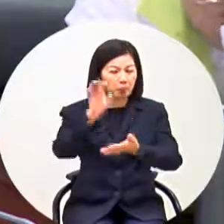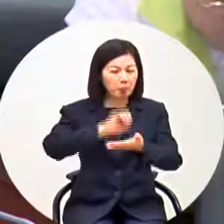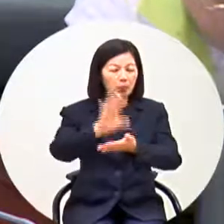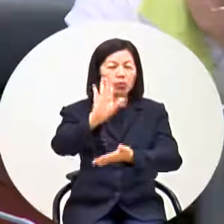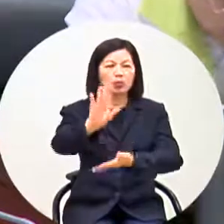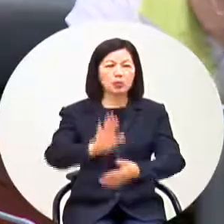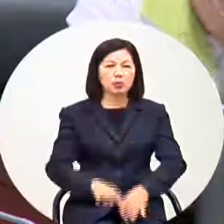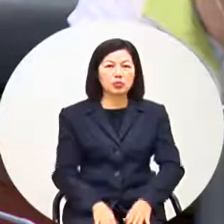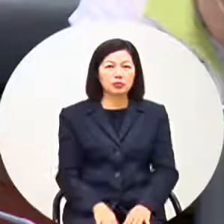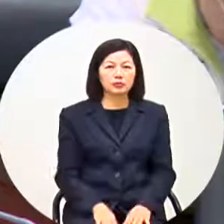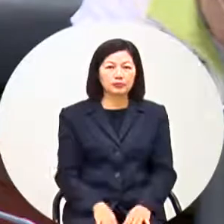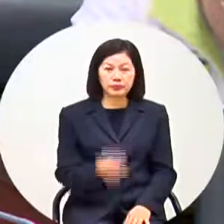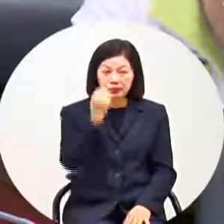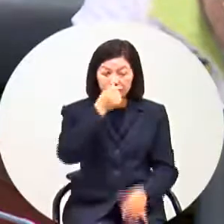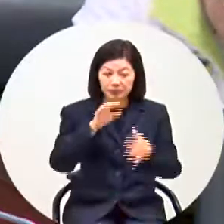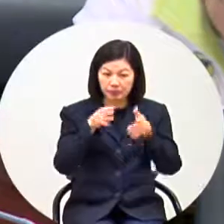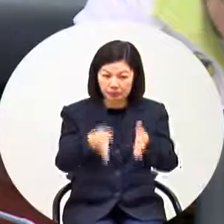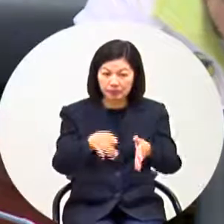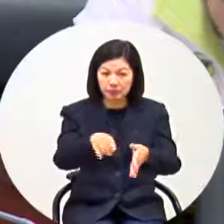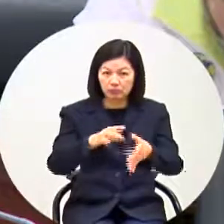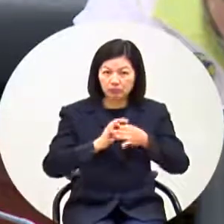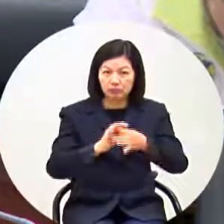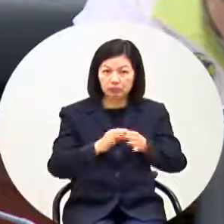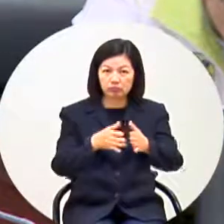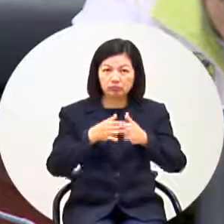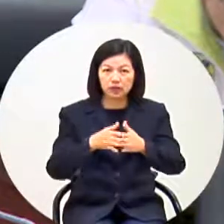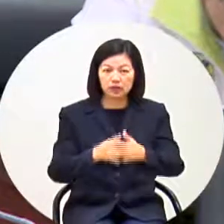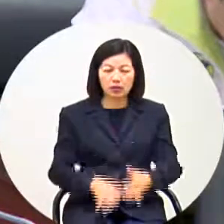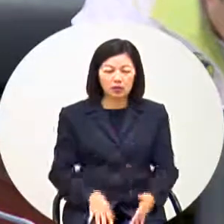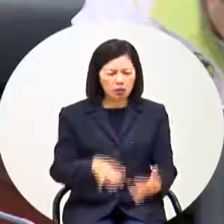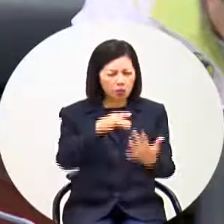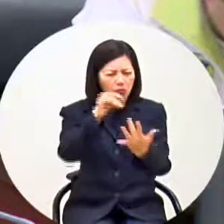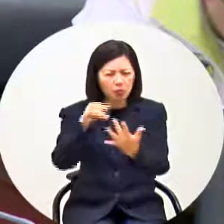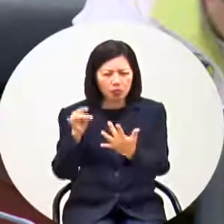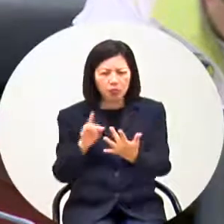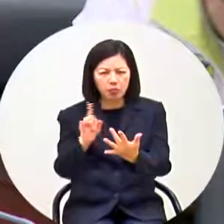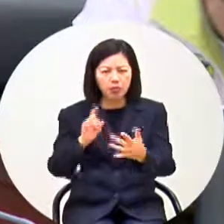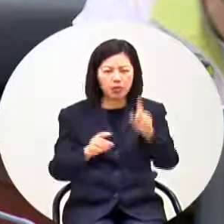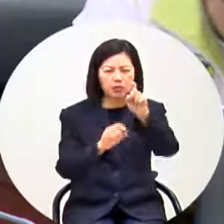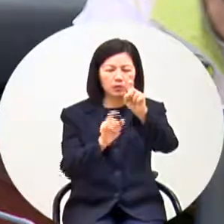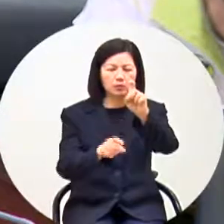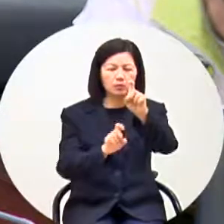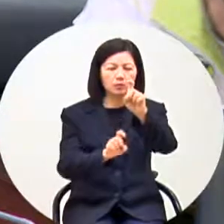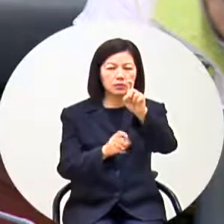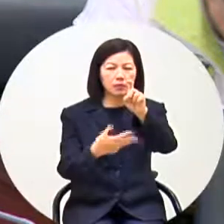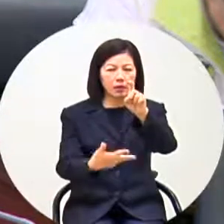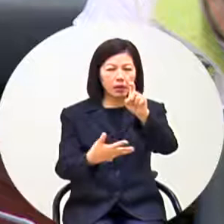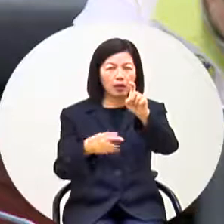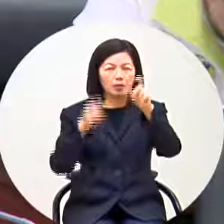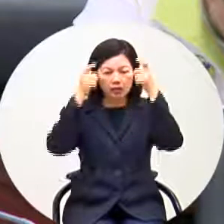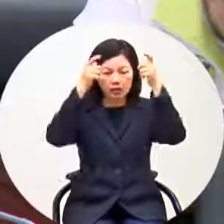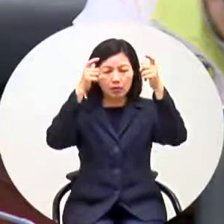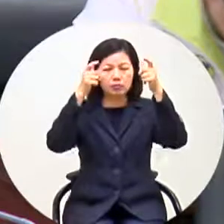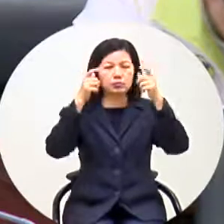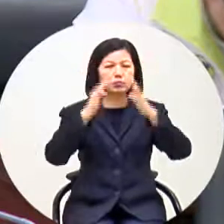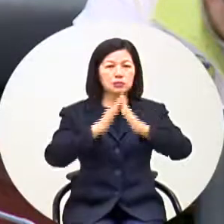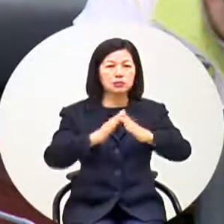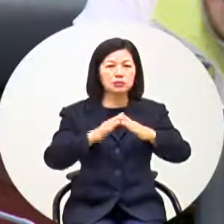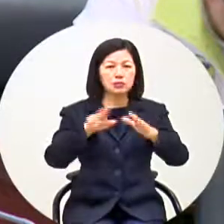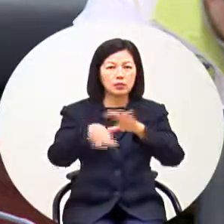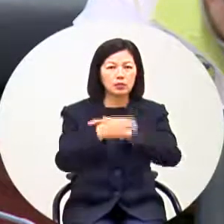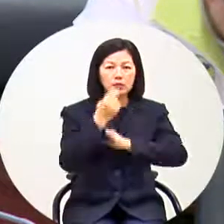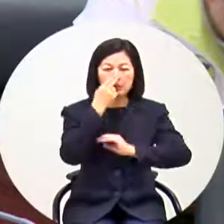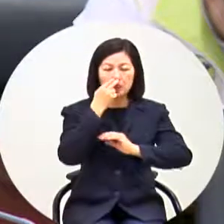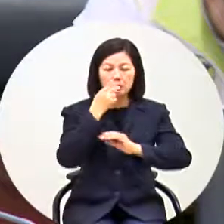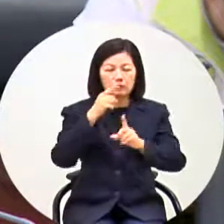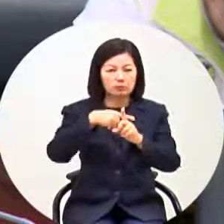席随机取样有11月18号的高雄市空气品质不佳的凤山哦，